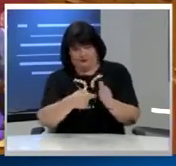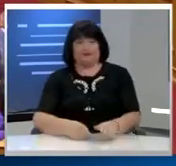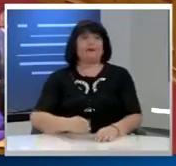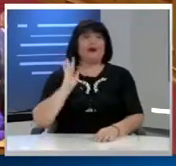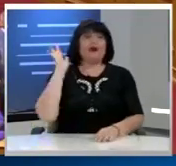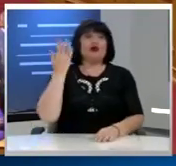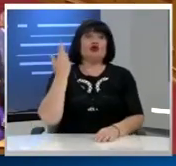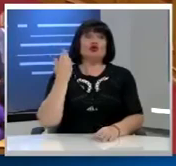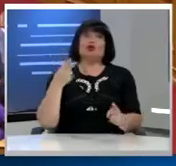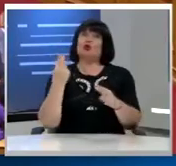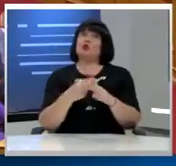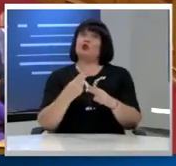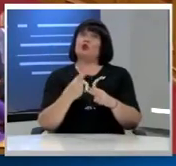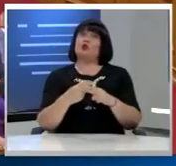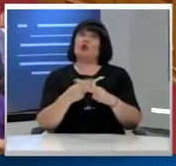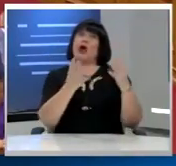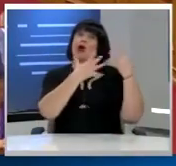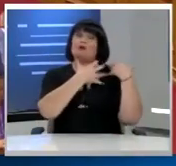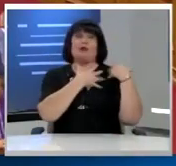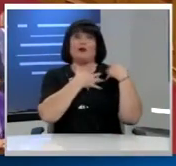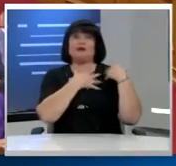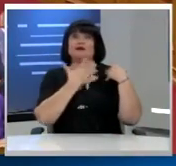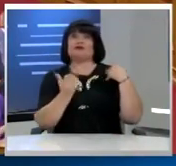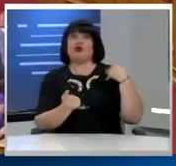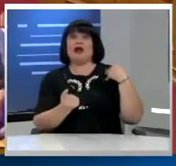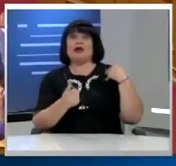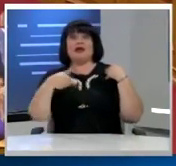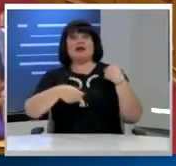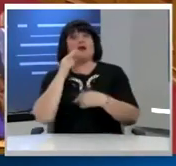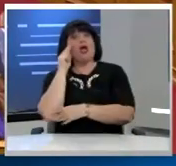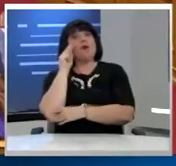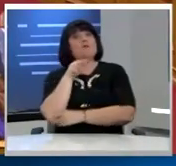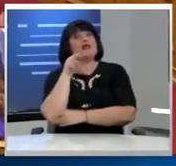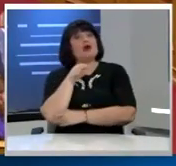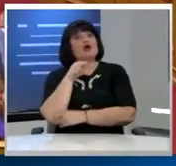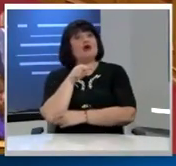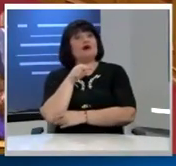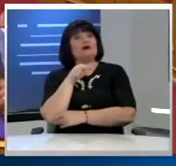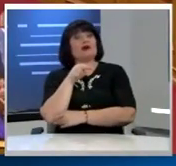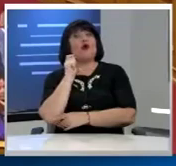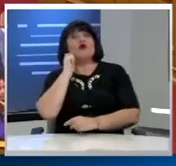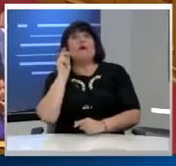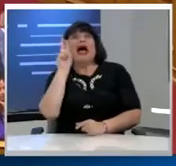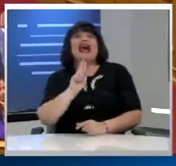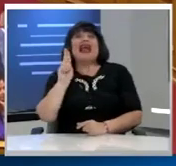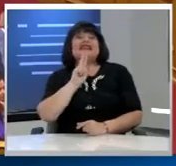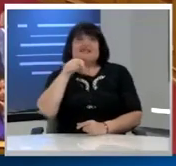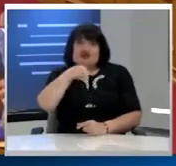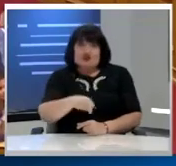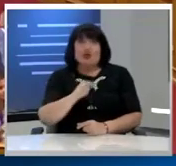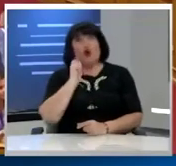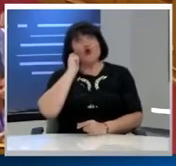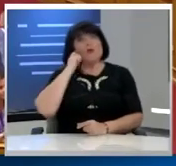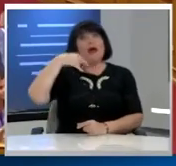Τότε ήταν μεγάλη η σπουδαιότητα των αρμοδιοτήτων του Γενικού Επιθεωρητού Δημόσιας Διοίκησης, επειδή λέγονταν Ρακιτζής. Τώρα που